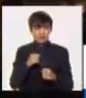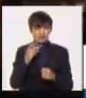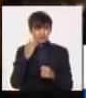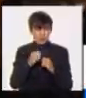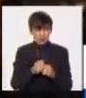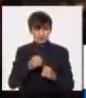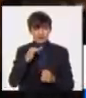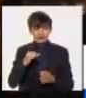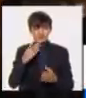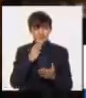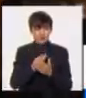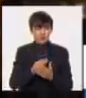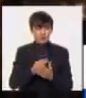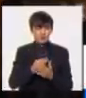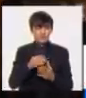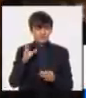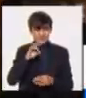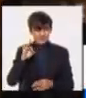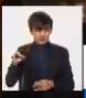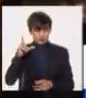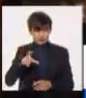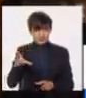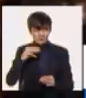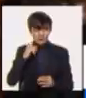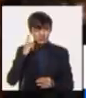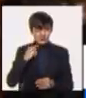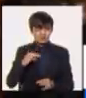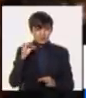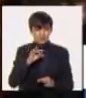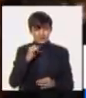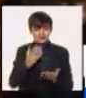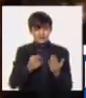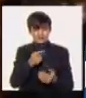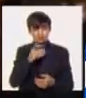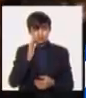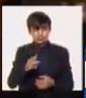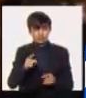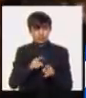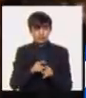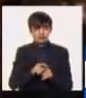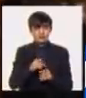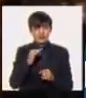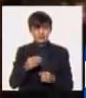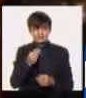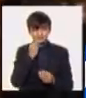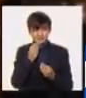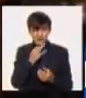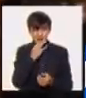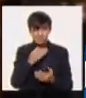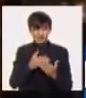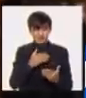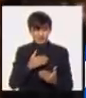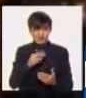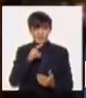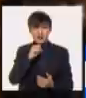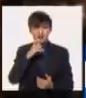пищу благословляем. Каждый христианин это все прекрасно знает. Если вы так поступите, перед тем, как приступить к